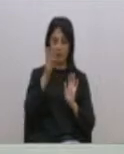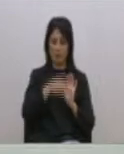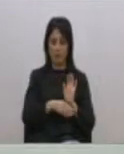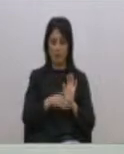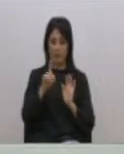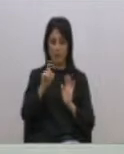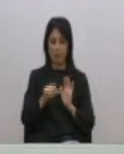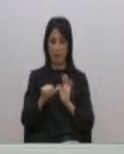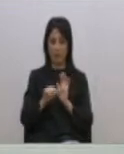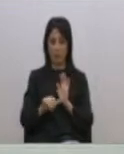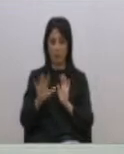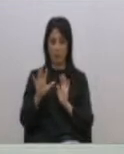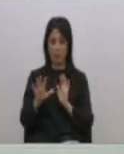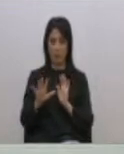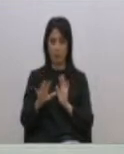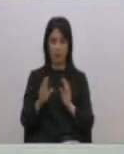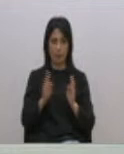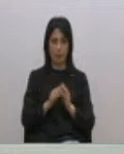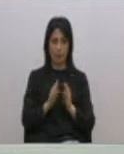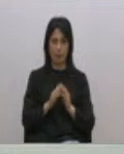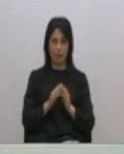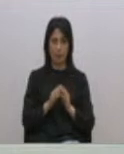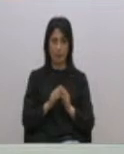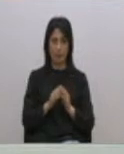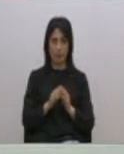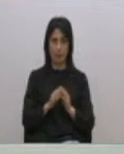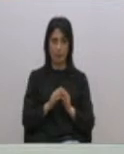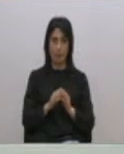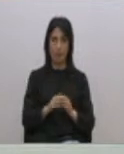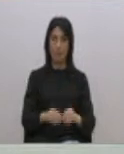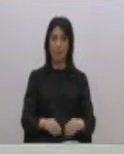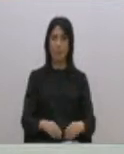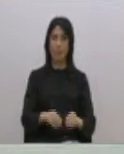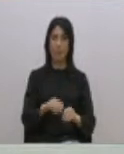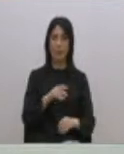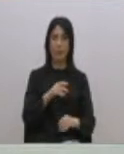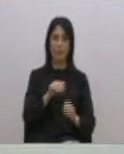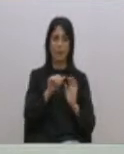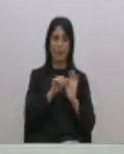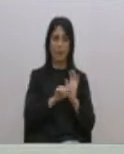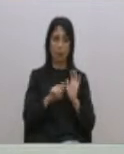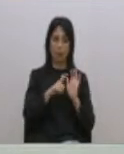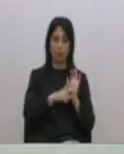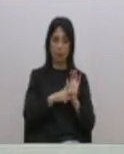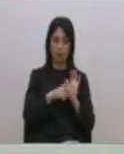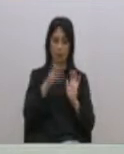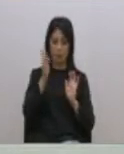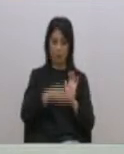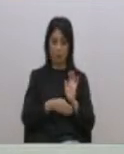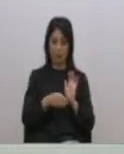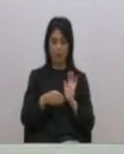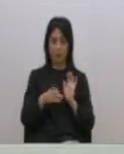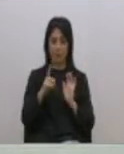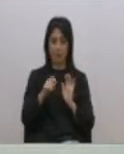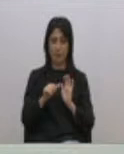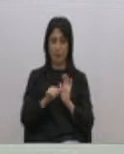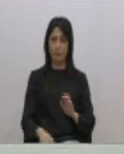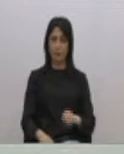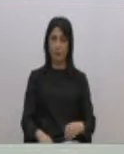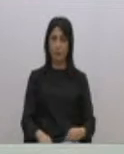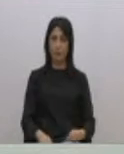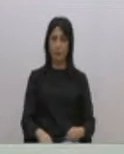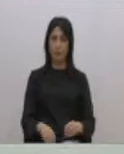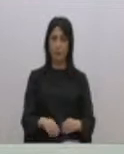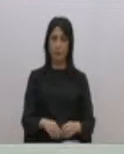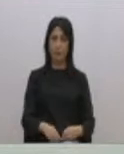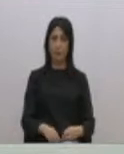reglamentis 165 mukhle. Arari sulileba. Kitkhobi arari proektis 67 punkti reglamentis 176 mukhle.